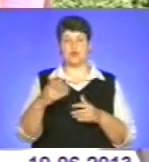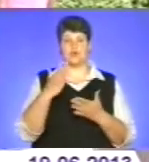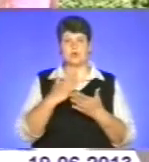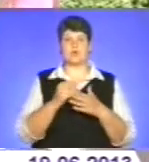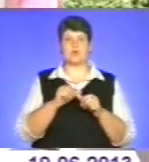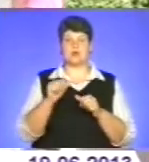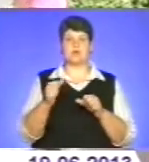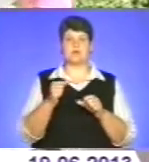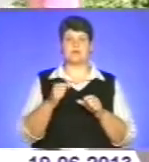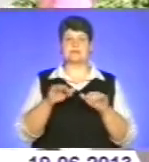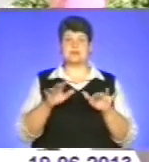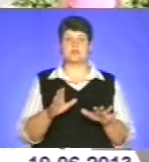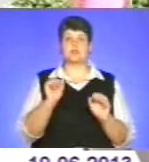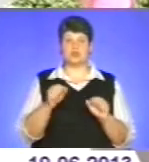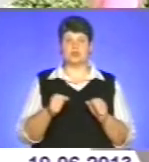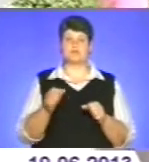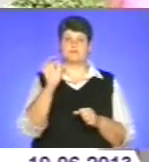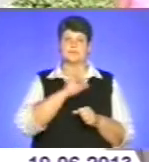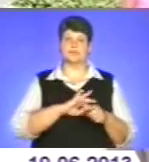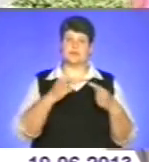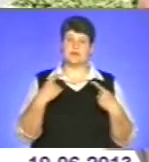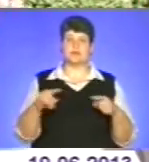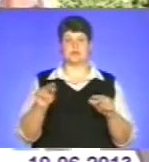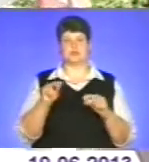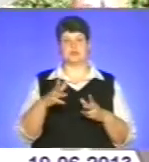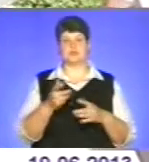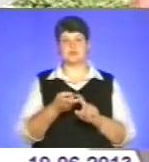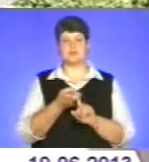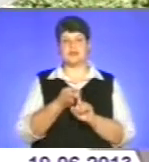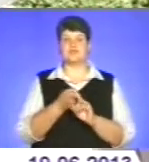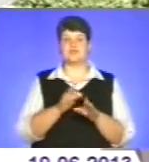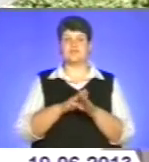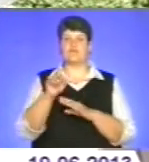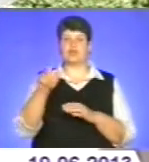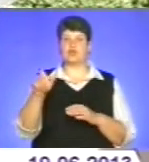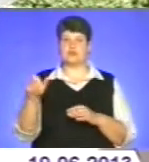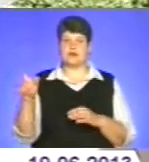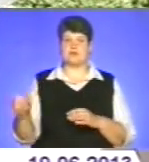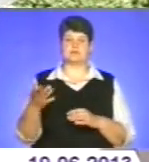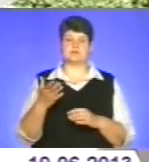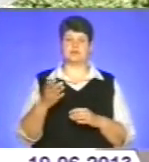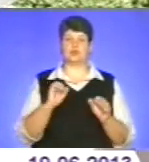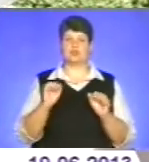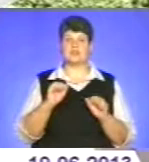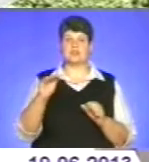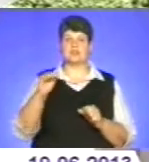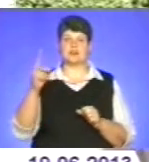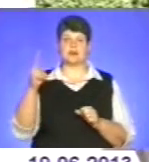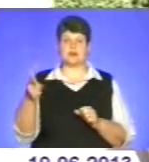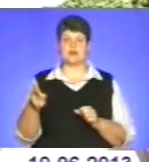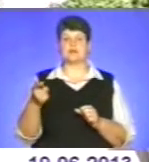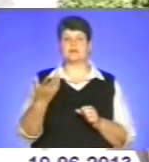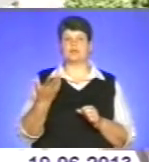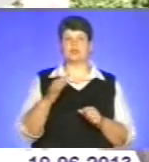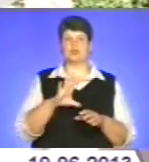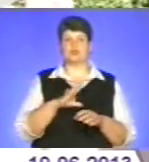роботи, заходи, які можна вживати іншим чином, є те, що залежить безпосередньо від виконавців, від управління комунального господарства. Тому було дано принципову